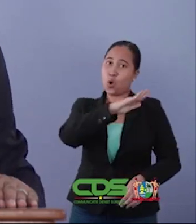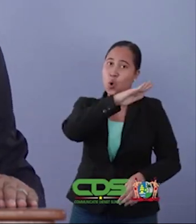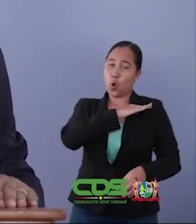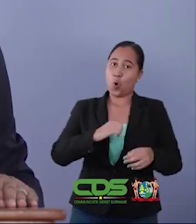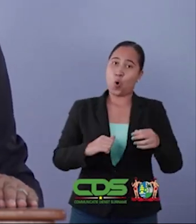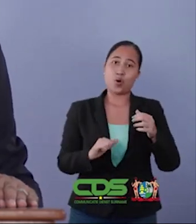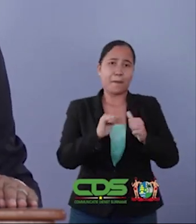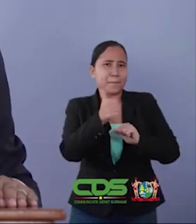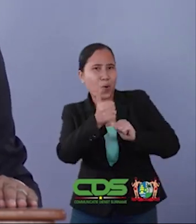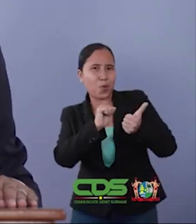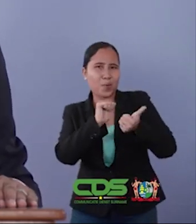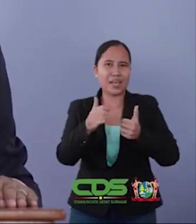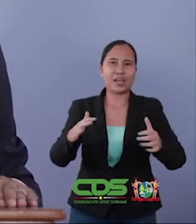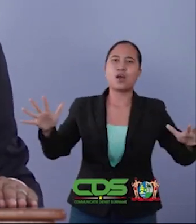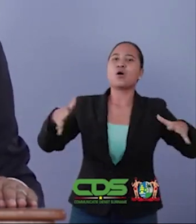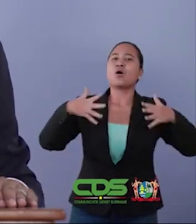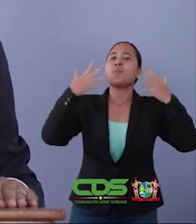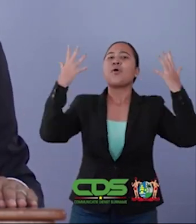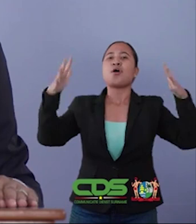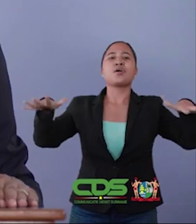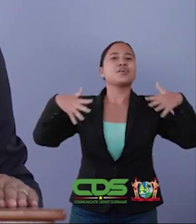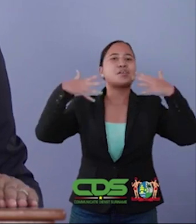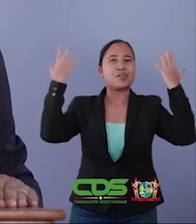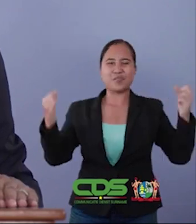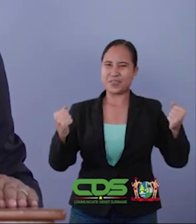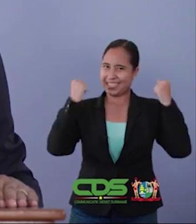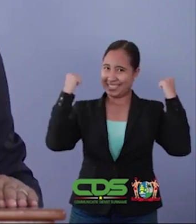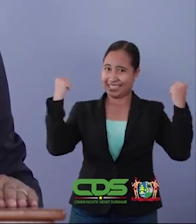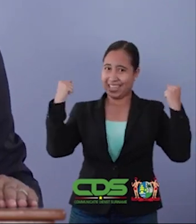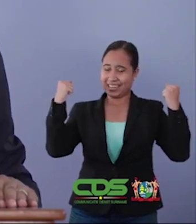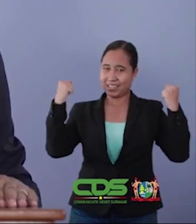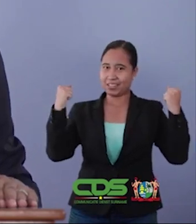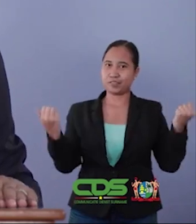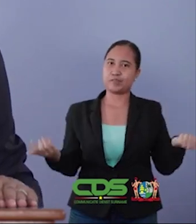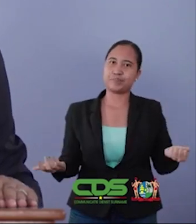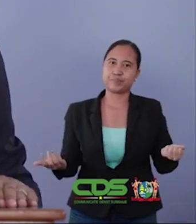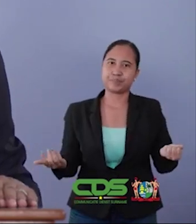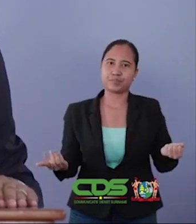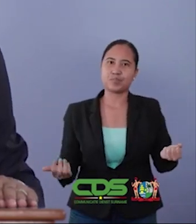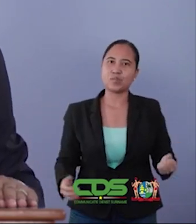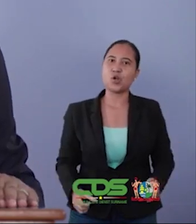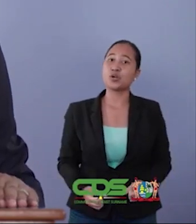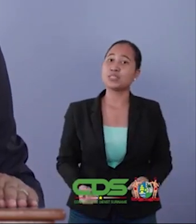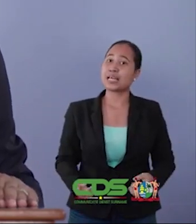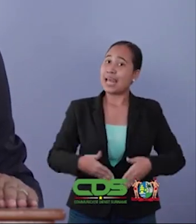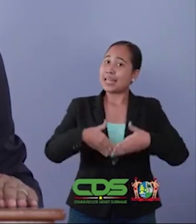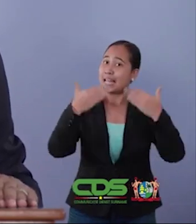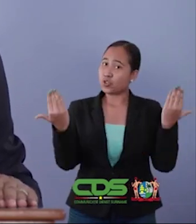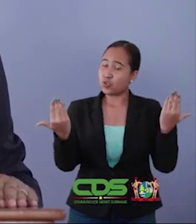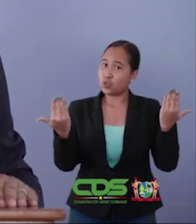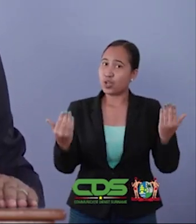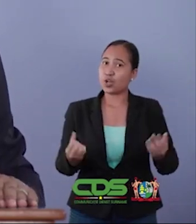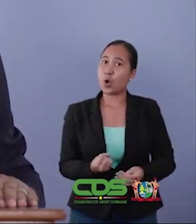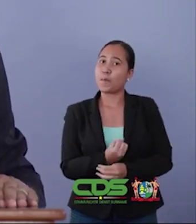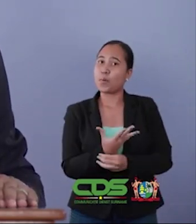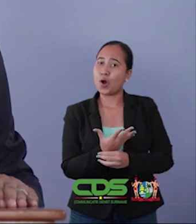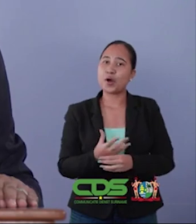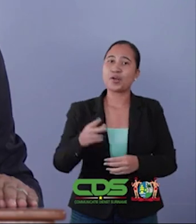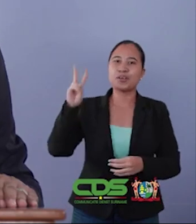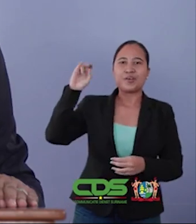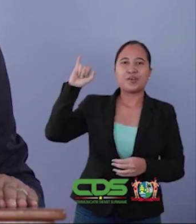bewegen in de buitenlicht versterkt uw weerstand. De zon is onze natuurlijke bron van vitamine D.